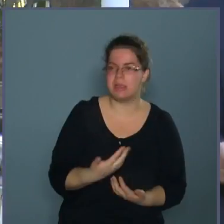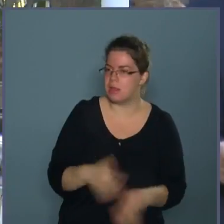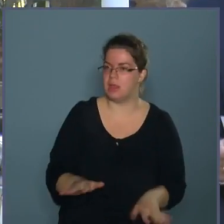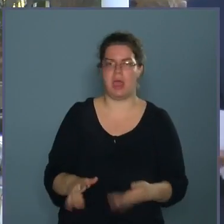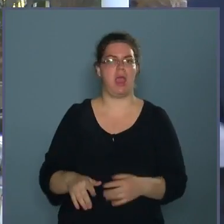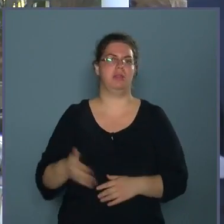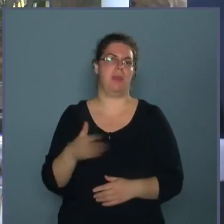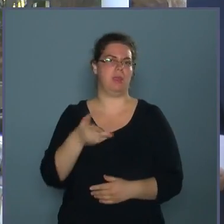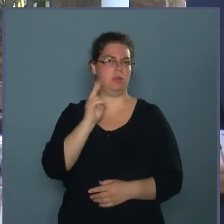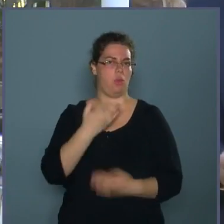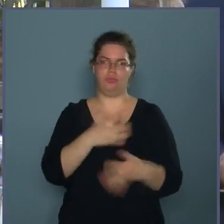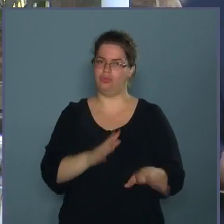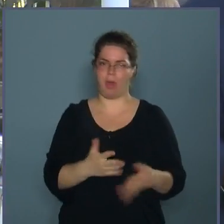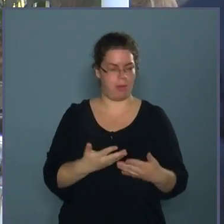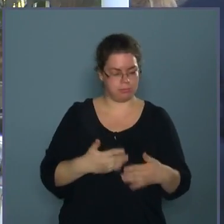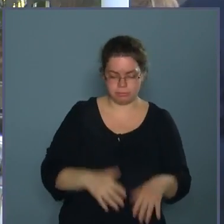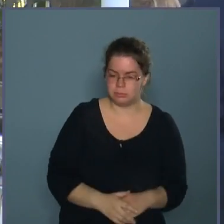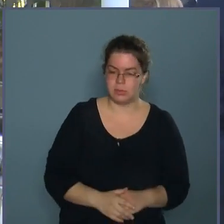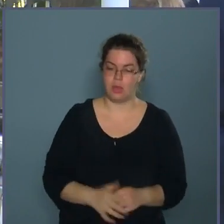el. Győzelmet arattak.